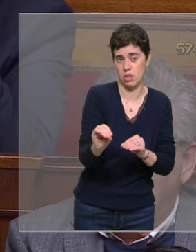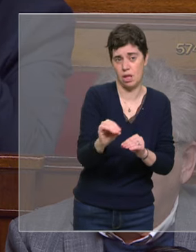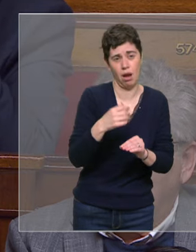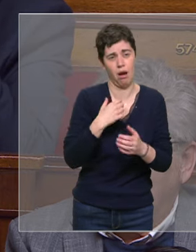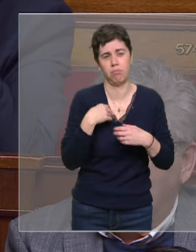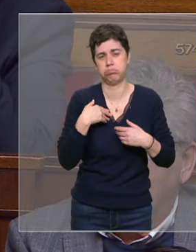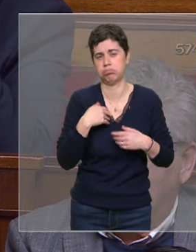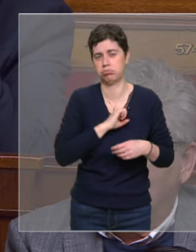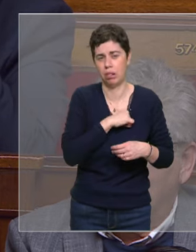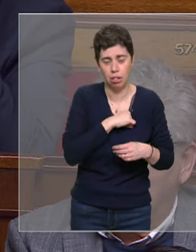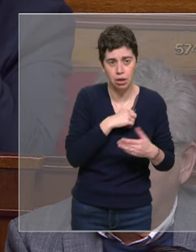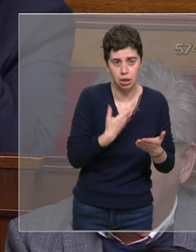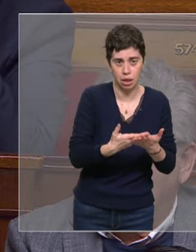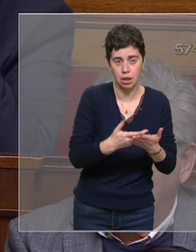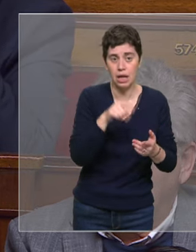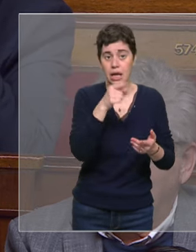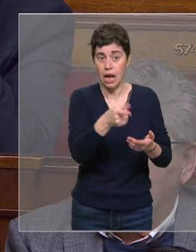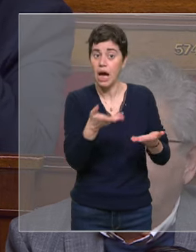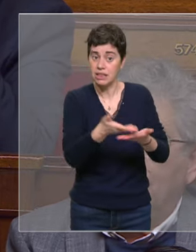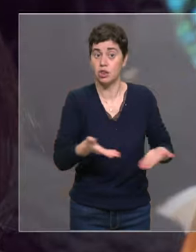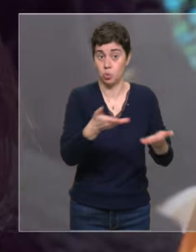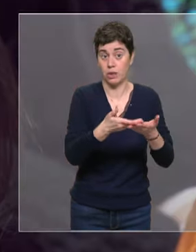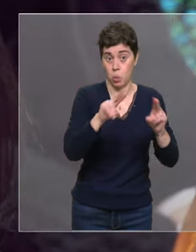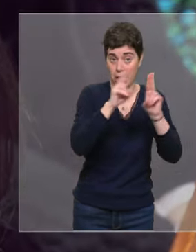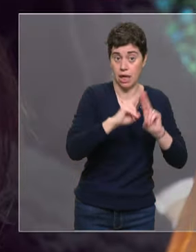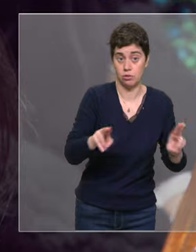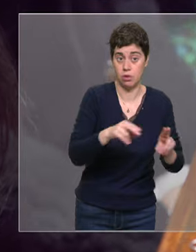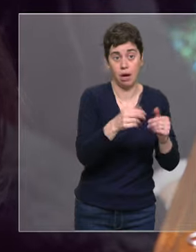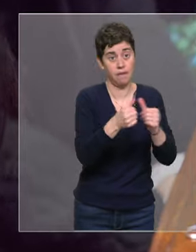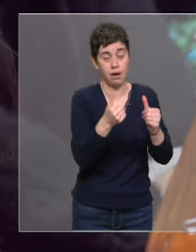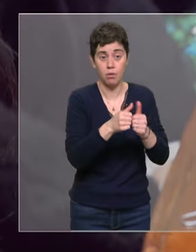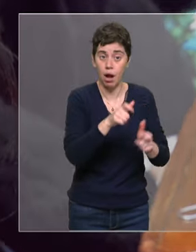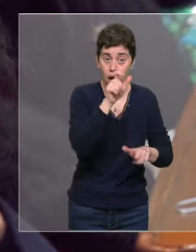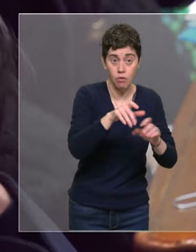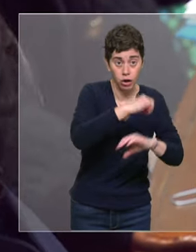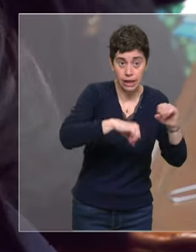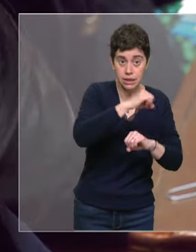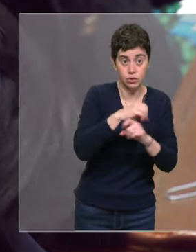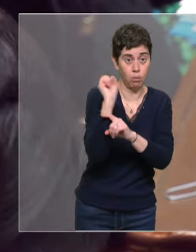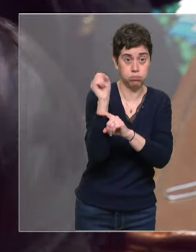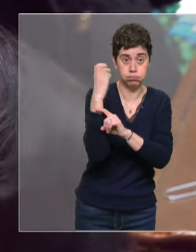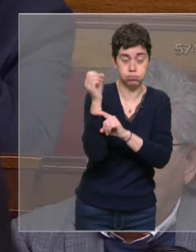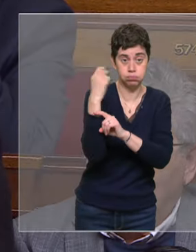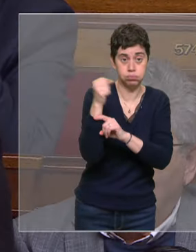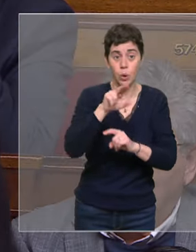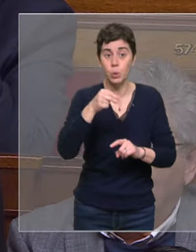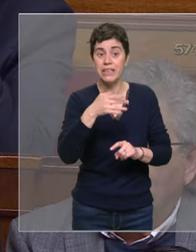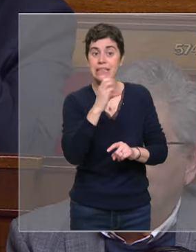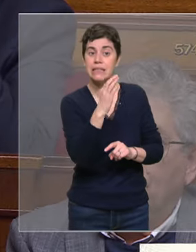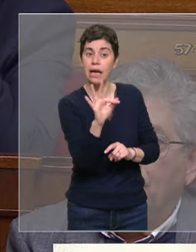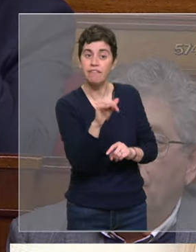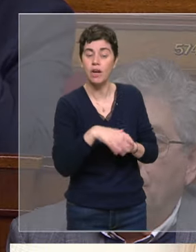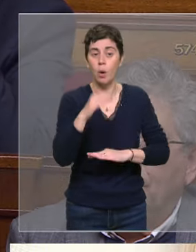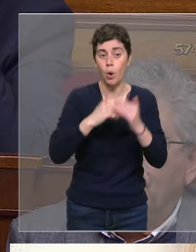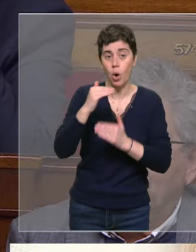déchirante. Les institutions internationales reconnues sonnent l'alarme depuis trop longtemps. Ainsi, l'UNICEF et le Programme alimentaire mondial préviennent